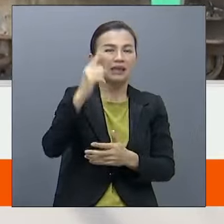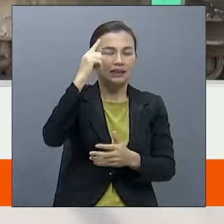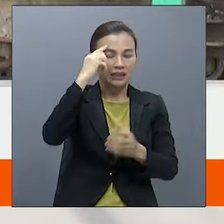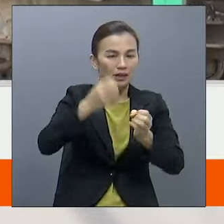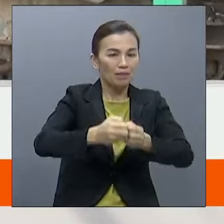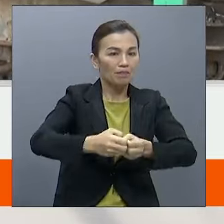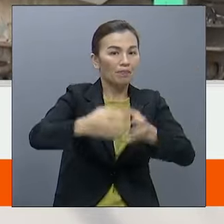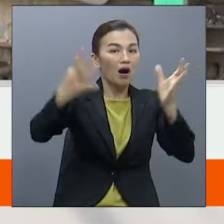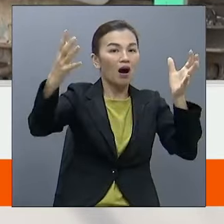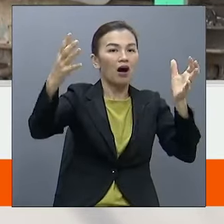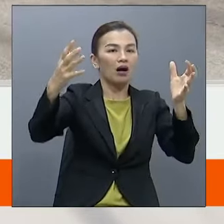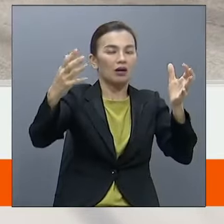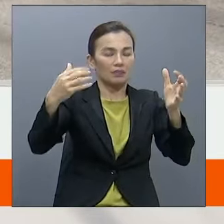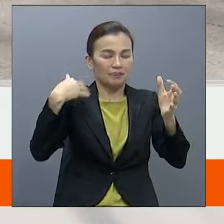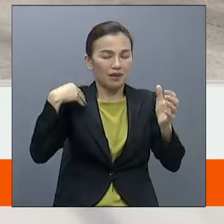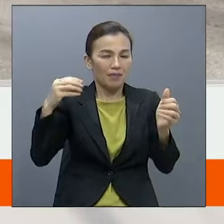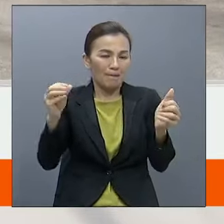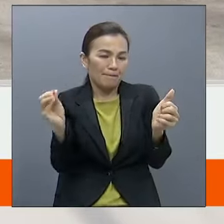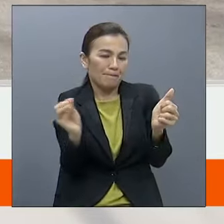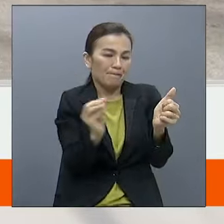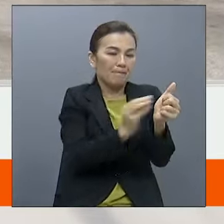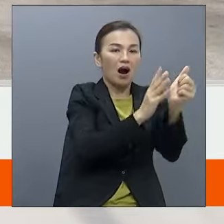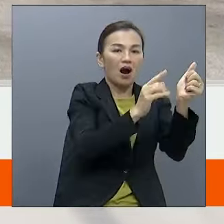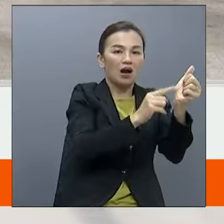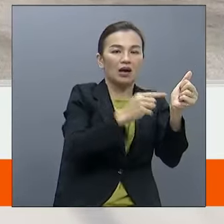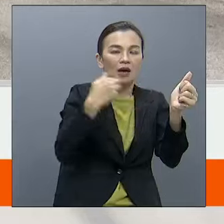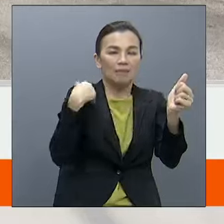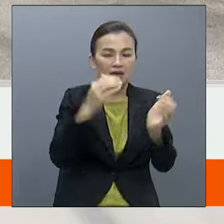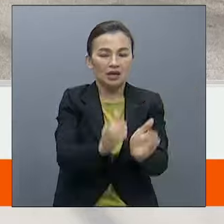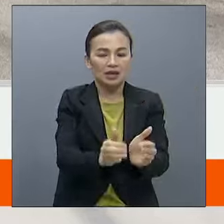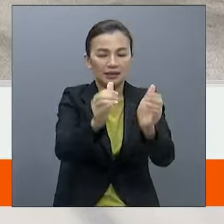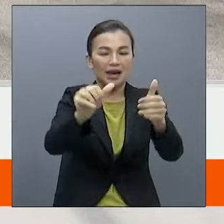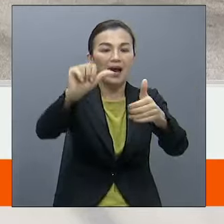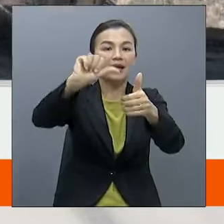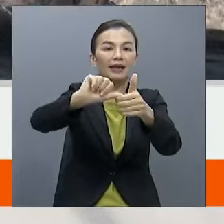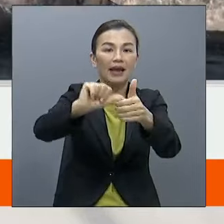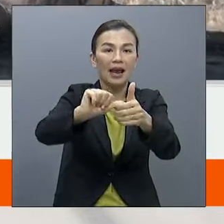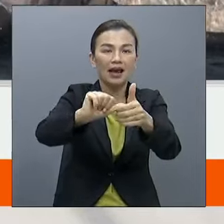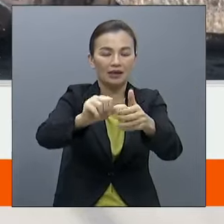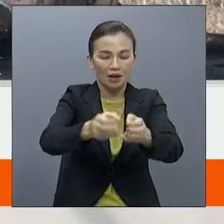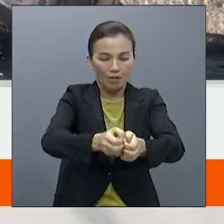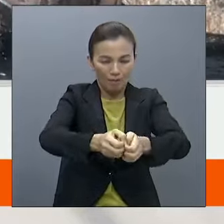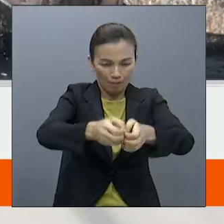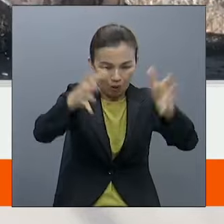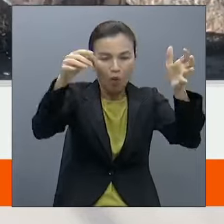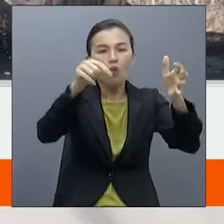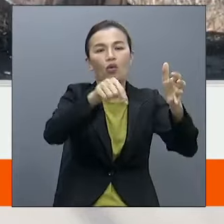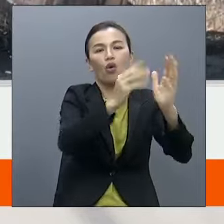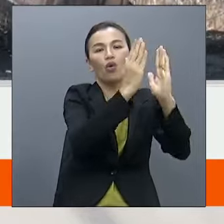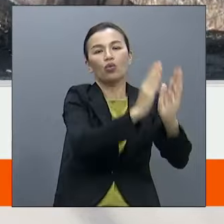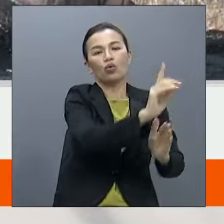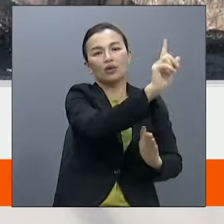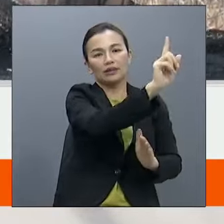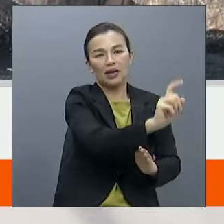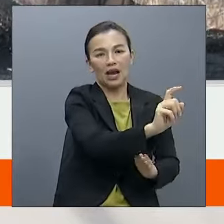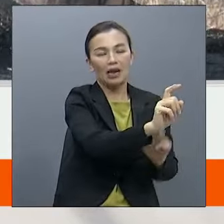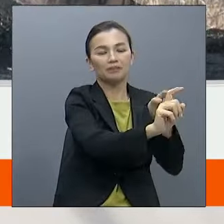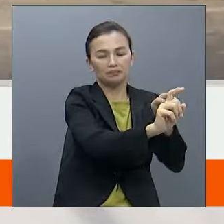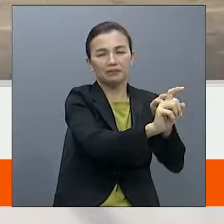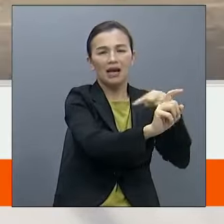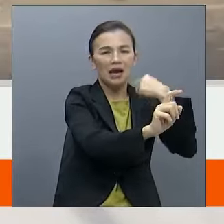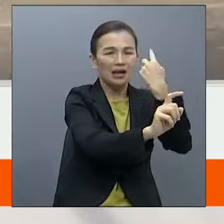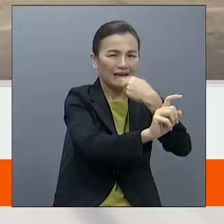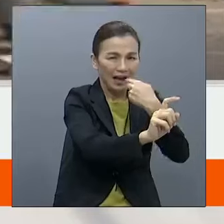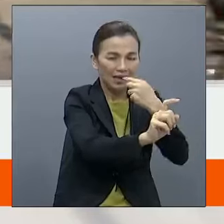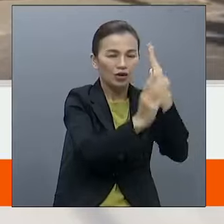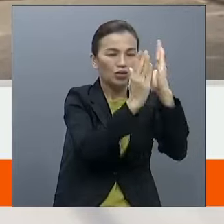ปั๊มน้ำมันตรงนี้มีการวางถังแก๊สนะครับระเบิดไว้เพื่อการก่อกวนทำความเสียหายให้กับปั๊มน้ำมันของ